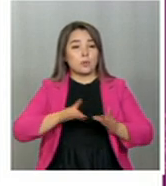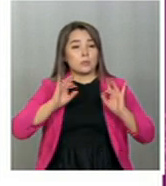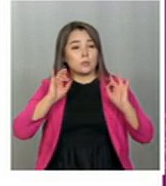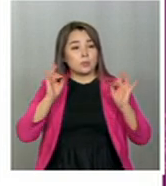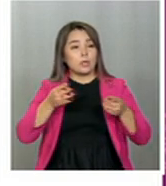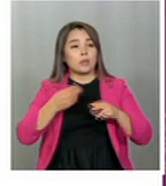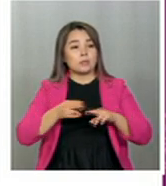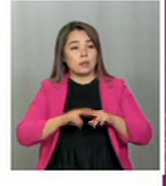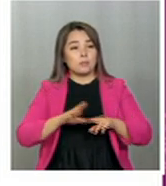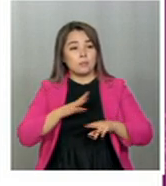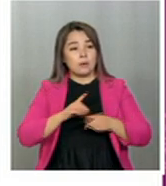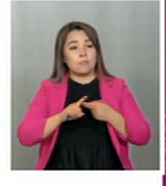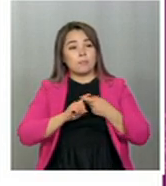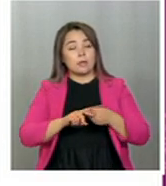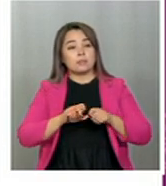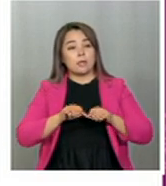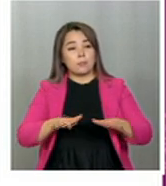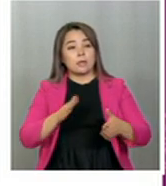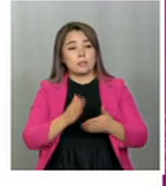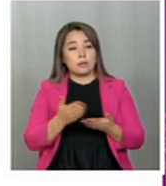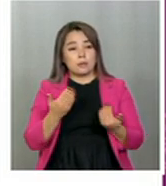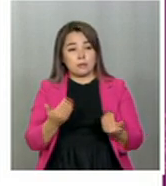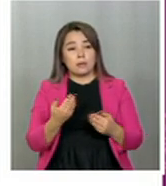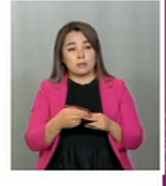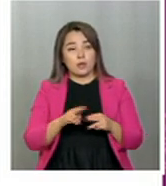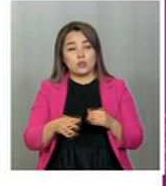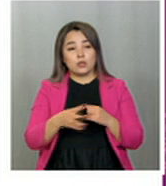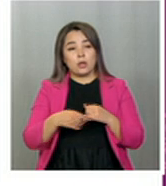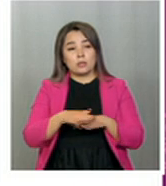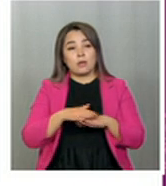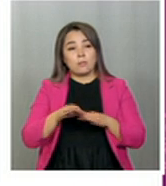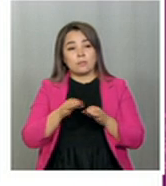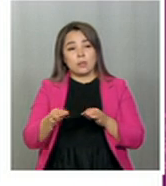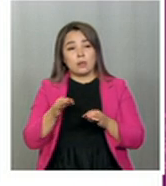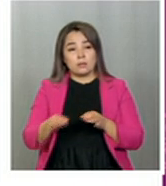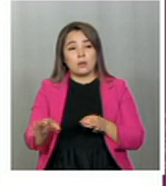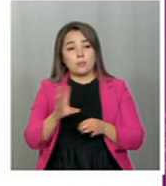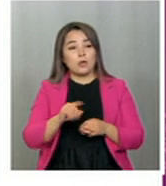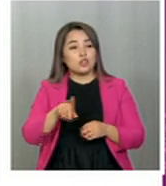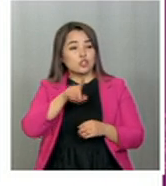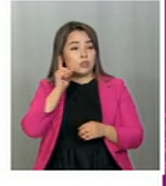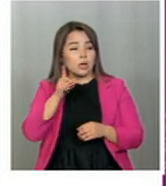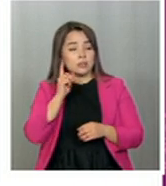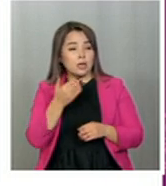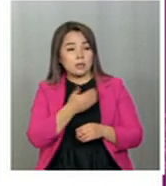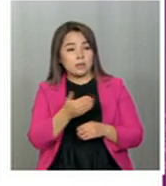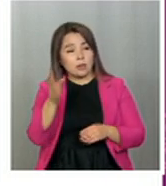түсірген пандемия кезінде, жер-жерде білім алып жатқан жастарымызды